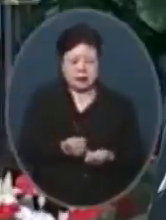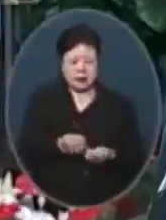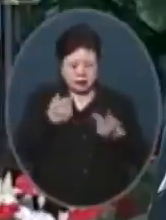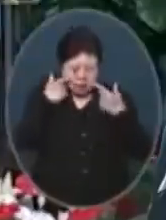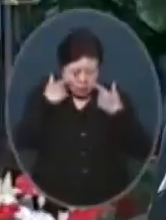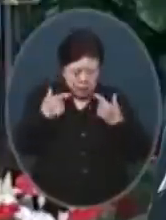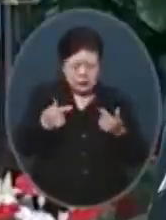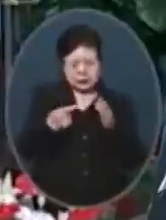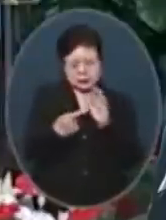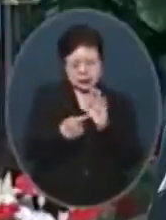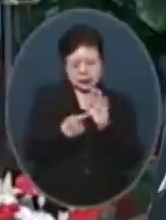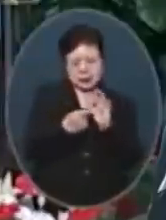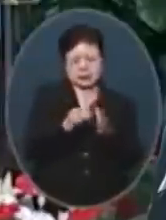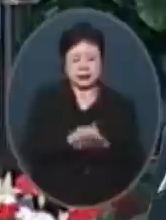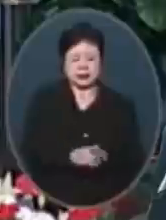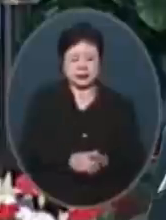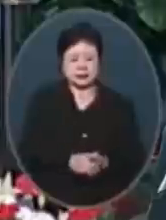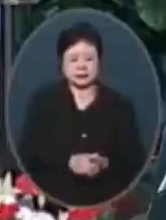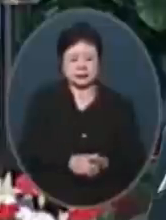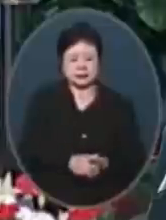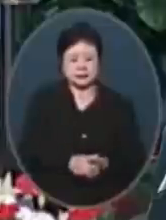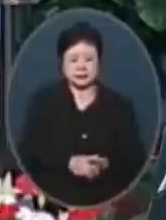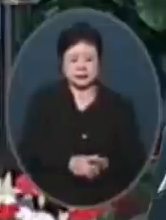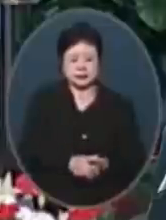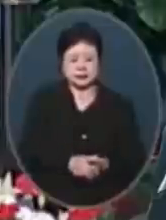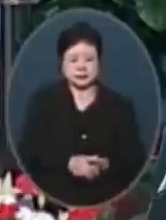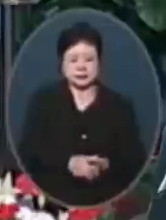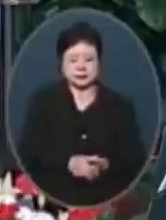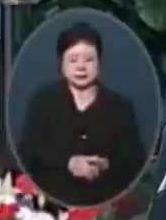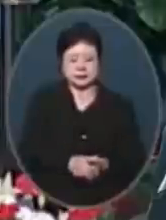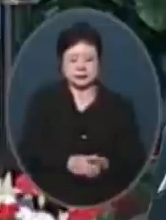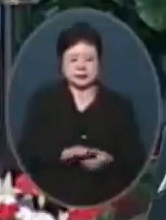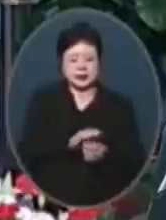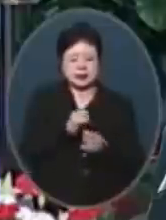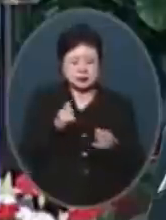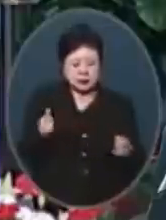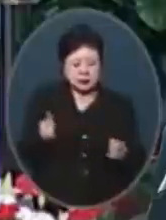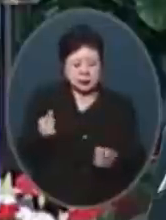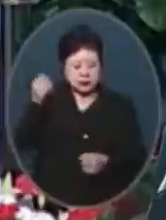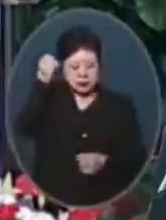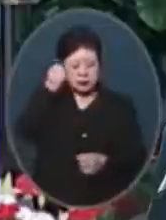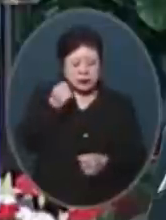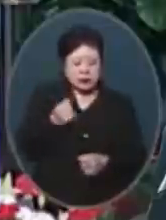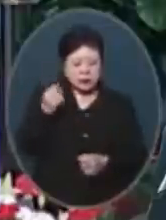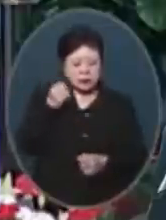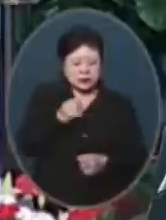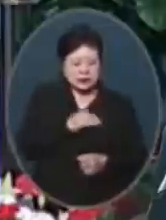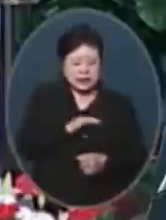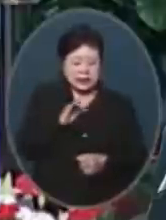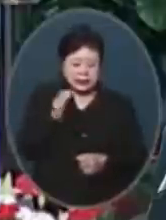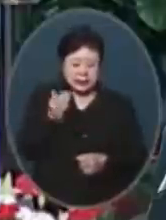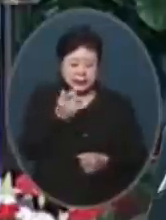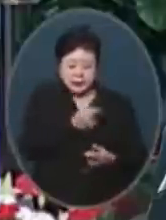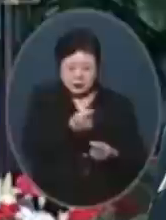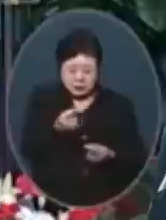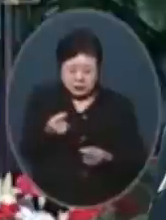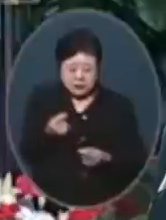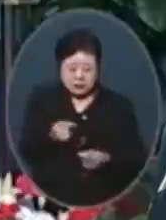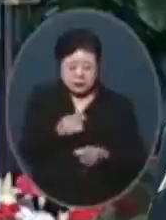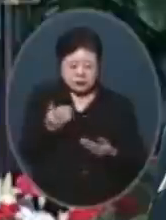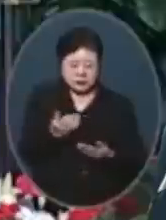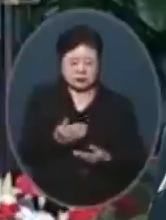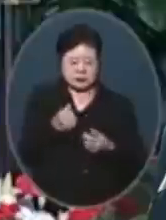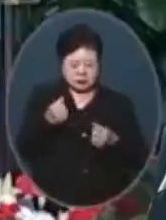중에 나타나고 있습니다. 그것은 뭐냐 하면 사랑하는 자여 내가 범사에